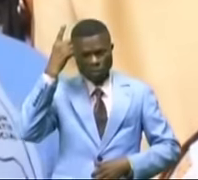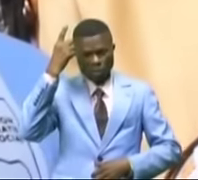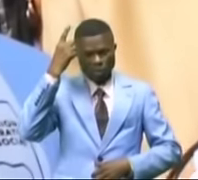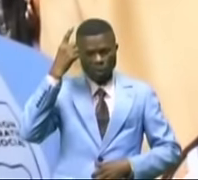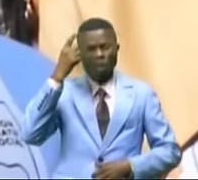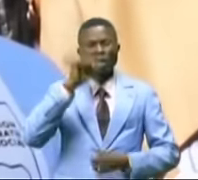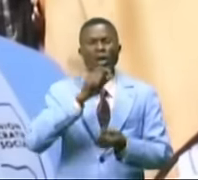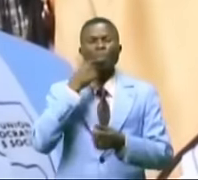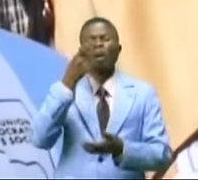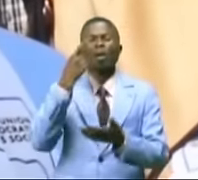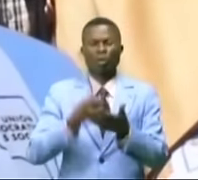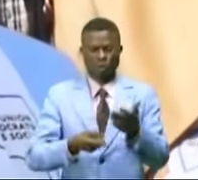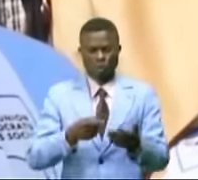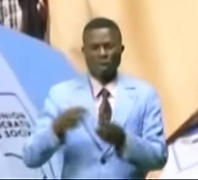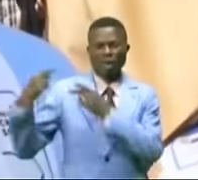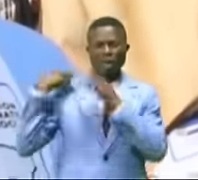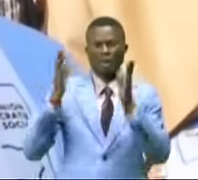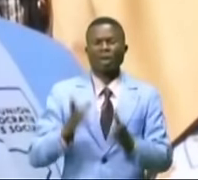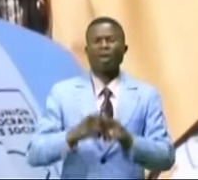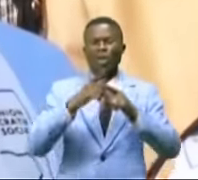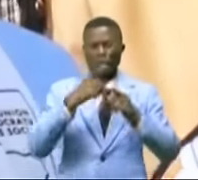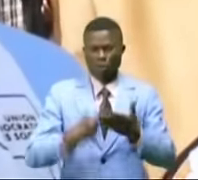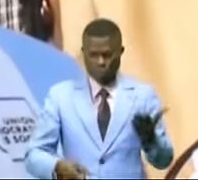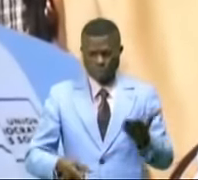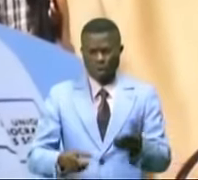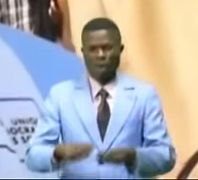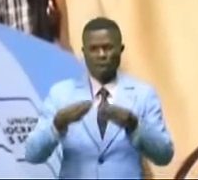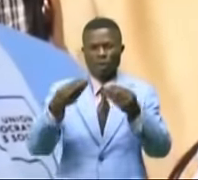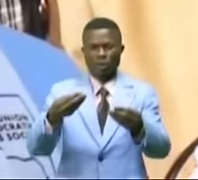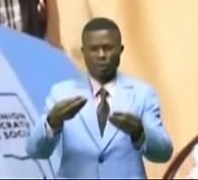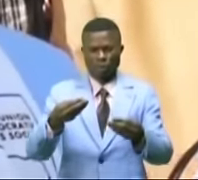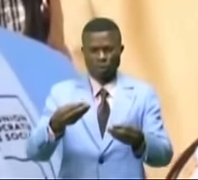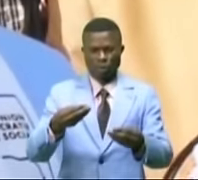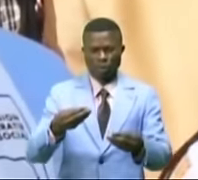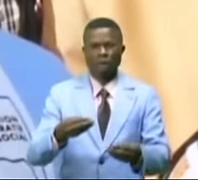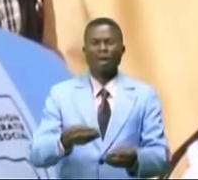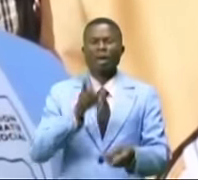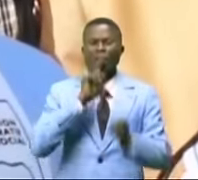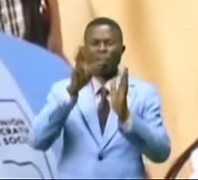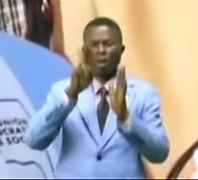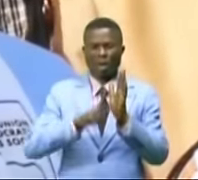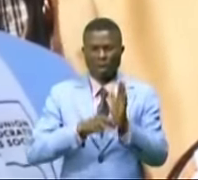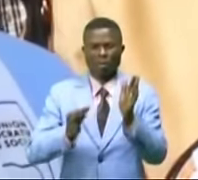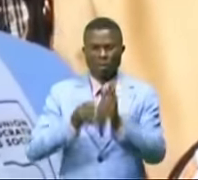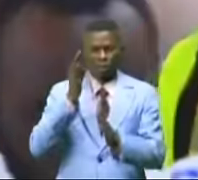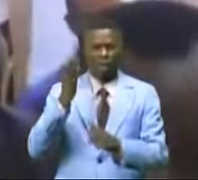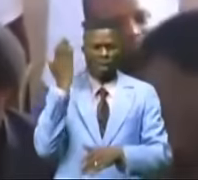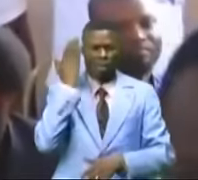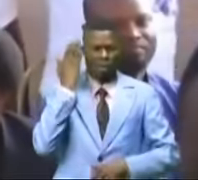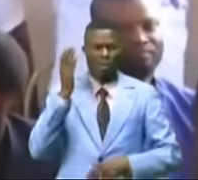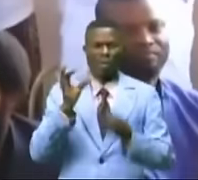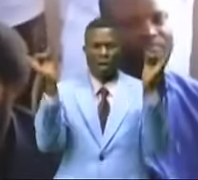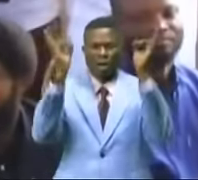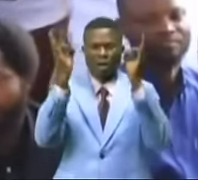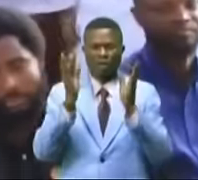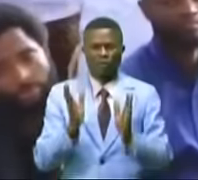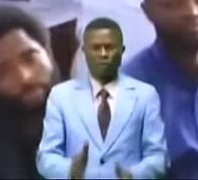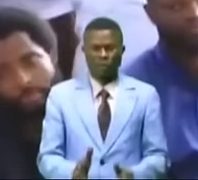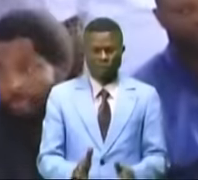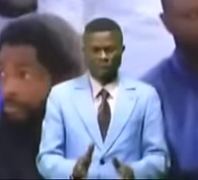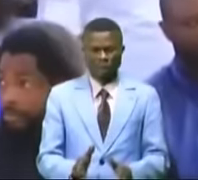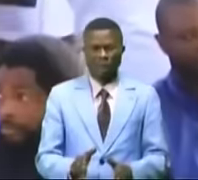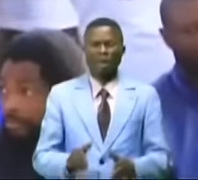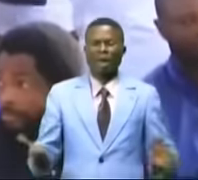quoi il s'agit, quel type de responsabilité qui nous a été léguée par nos 13 parlementaires qui sont nos pères fondateurs. Une ambiance particulière